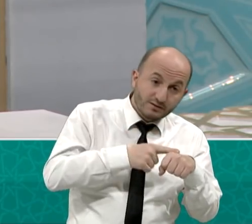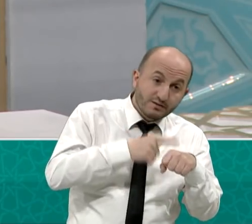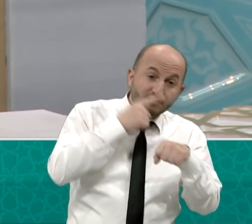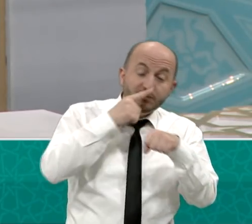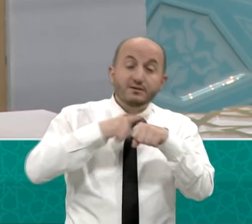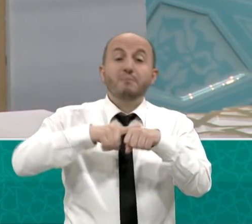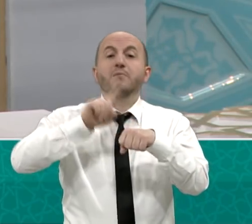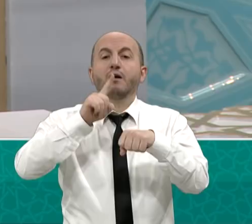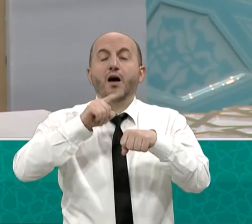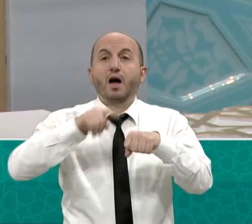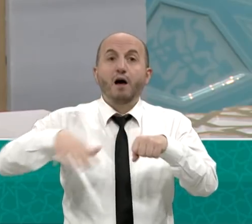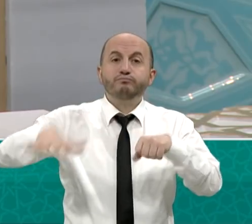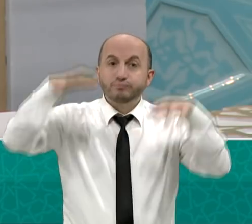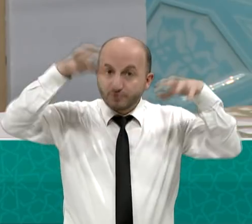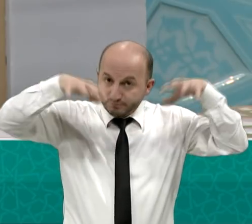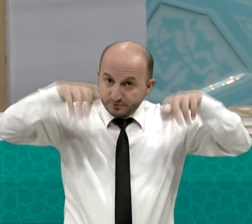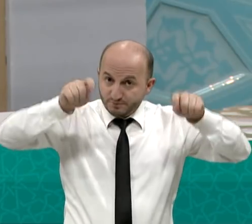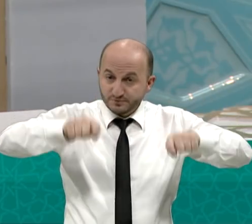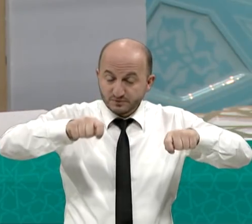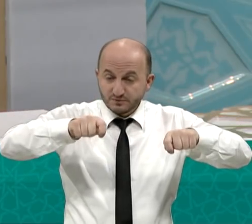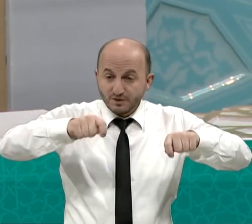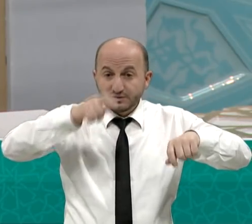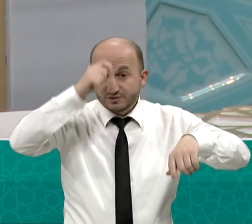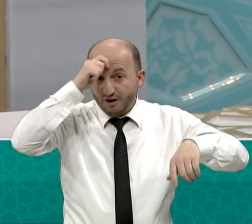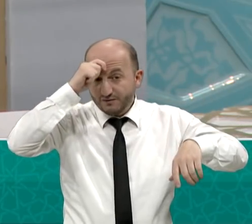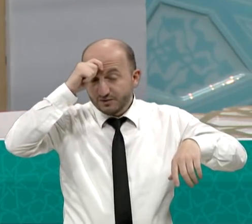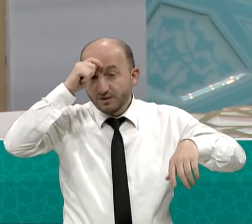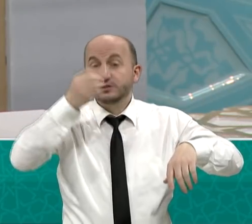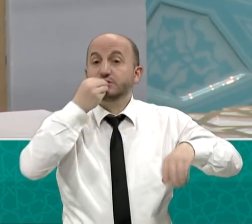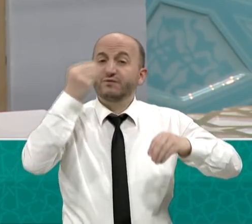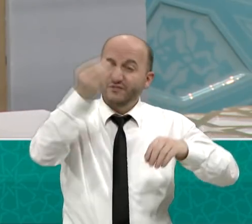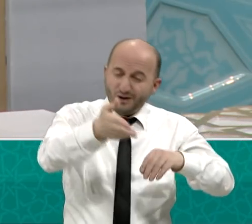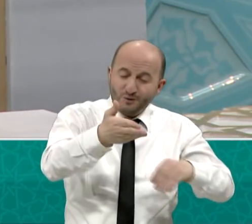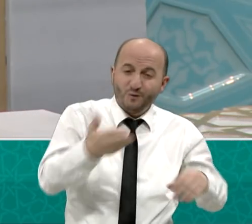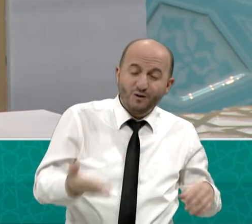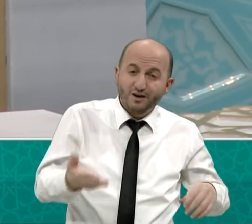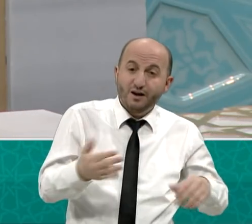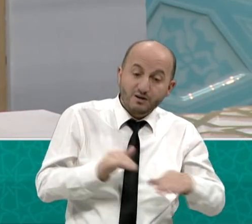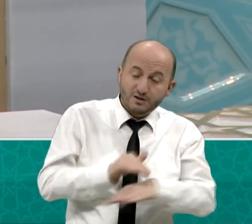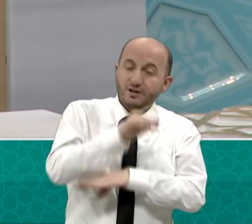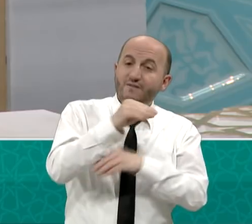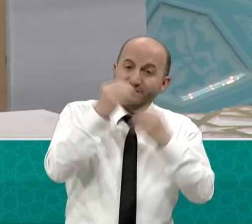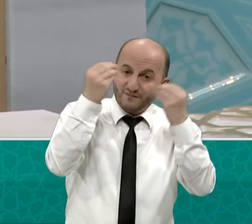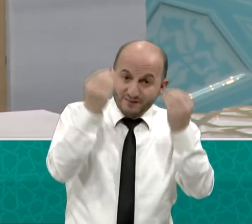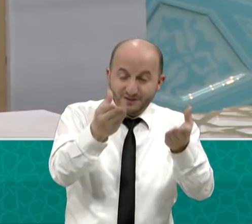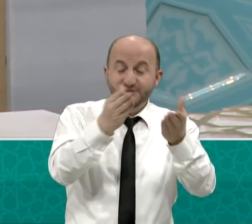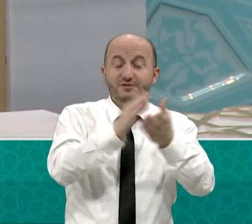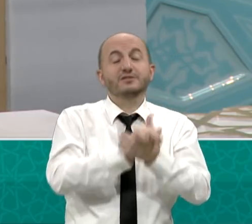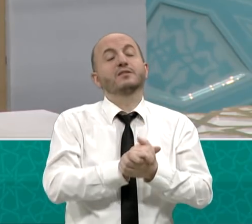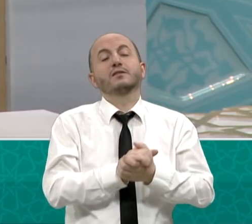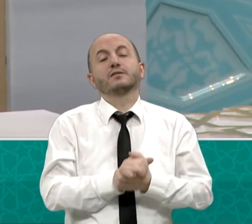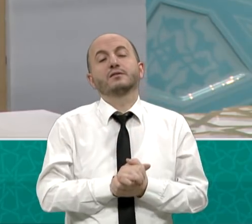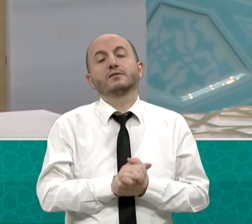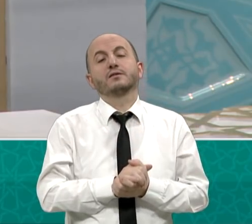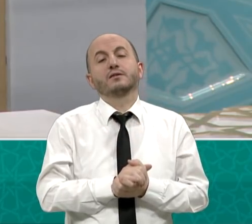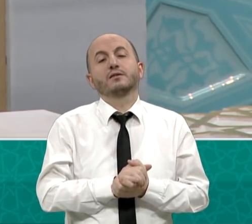üzerine yağmuru yağdırmaya, onu reddedenin de kendisine rızık vermeye, ona yaşama imkanını